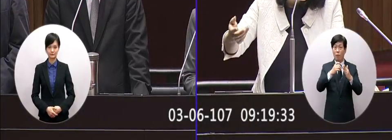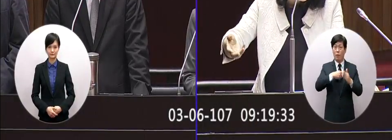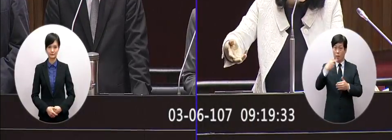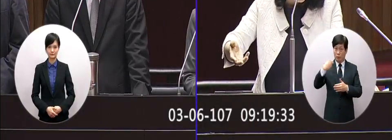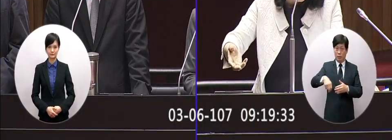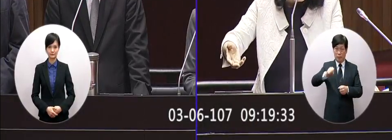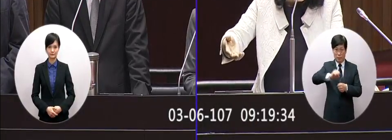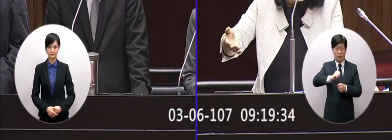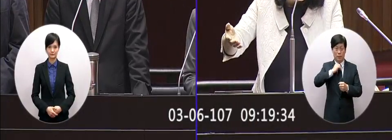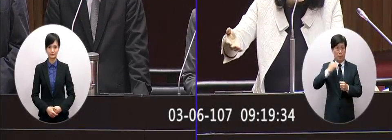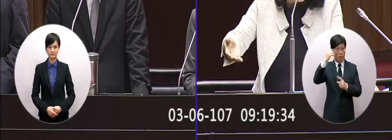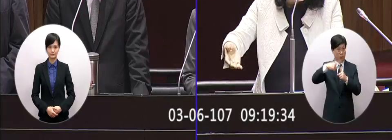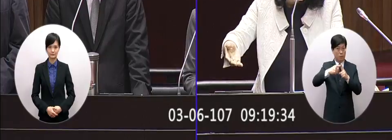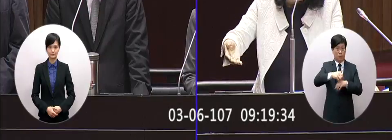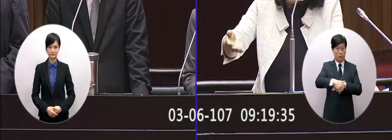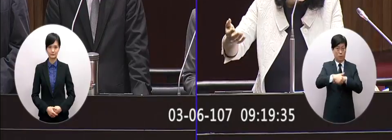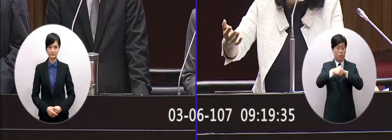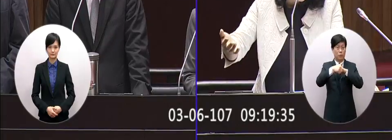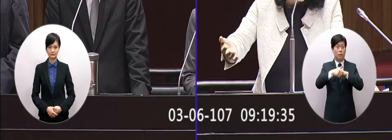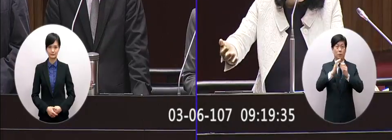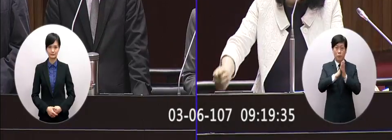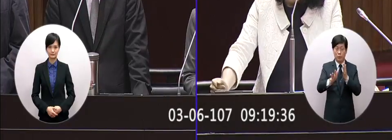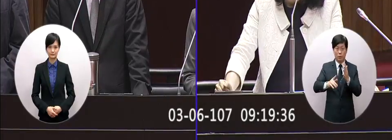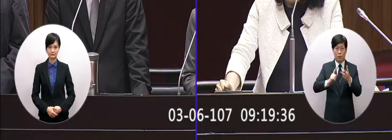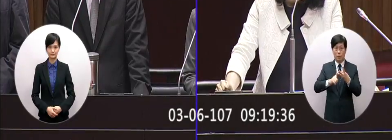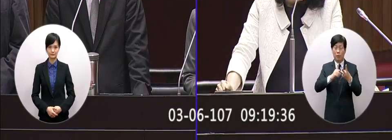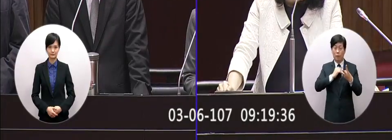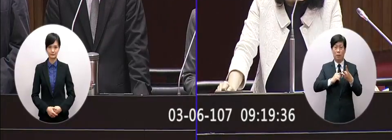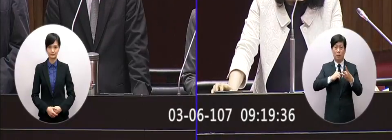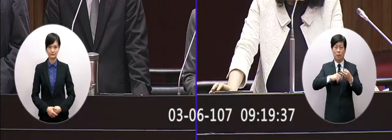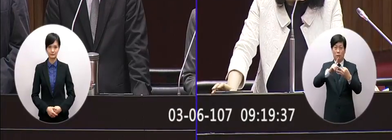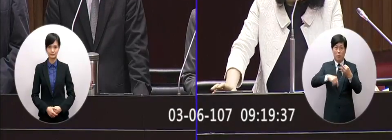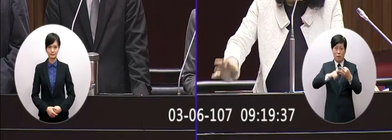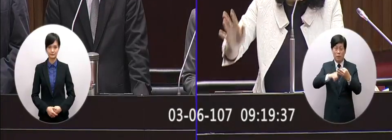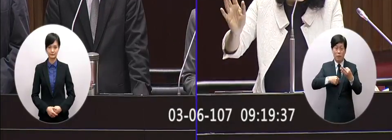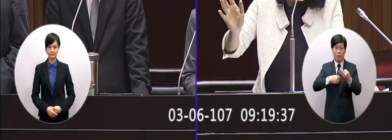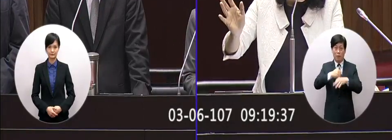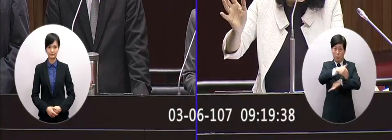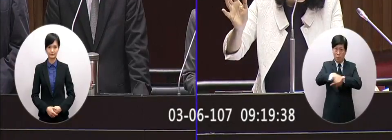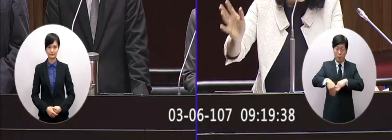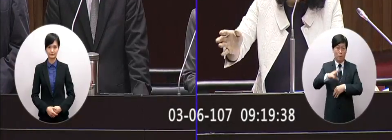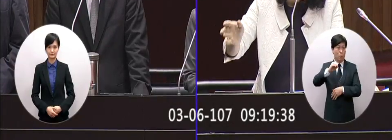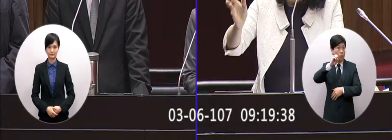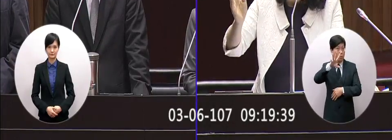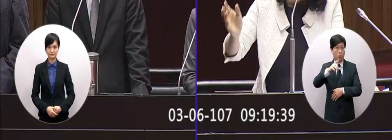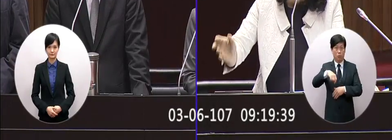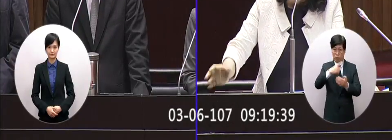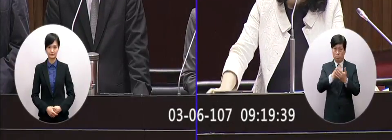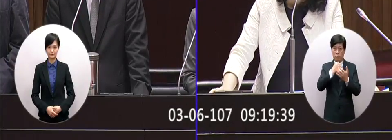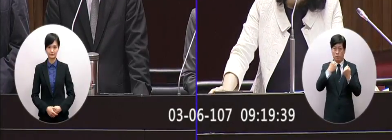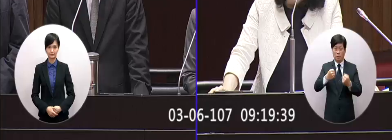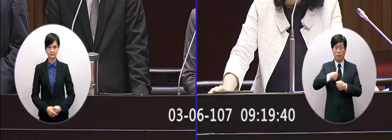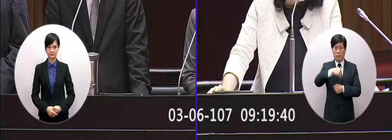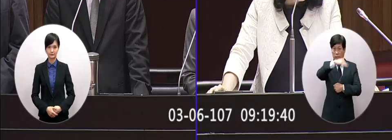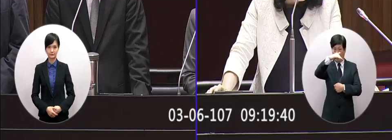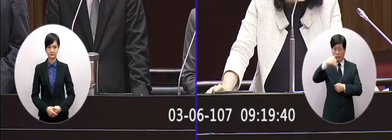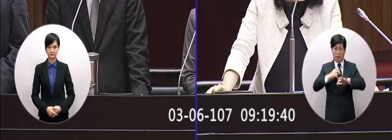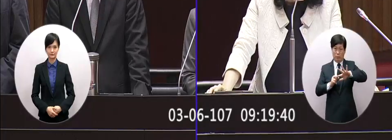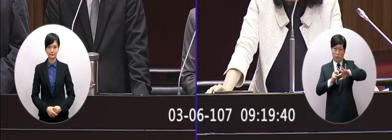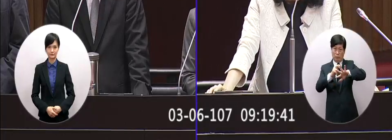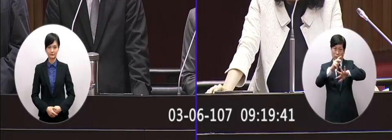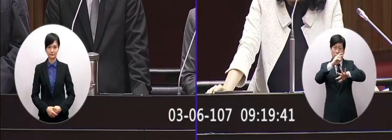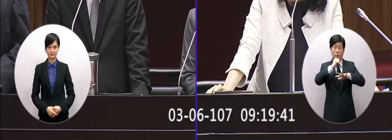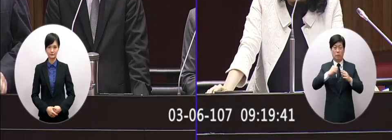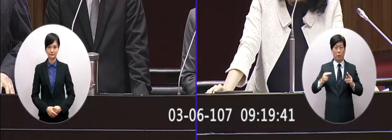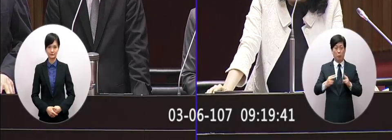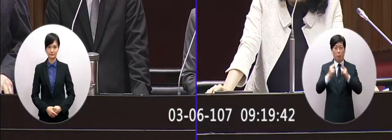高级救护队，还有我们丰滨以及我们的万荣，这个要加强山域以及高塔低塔的训练